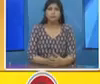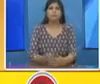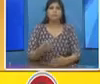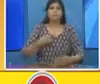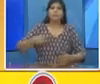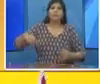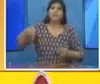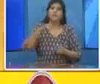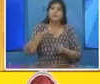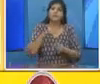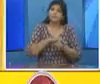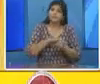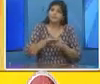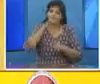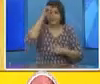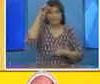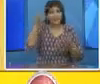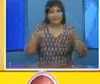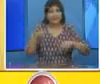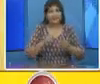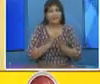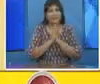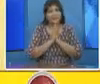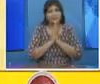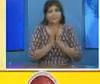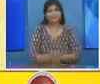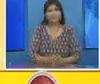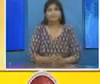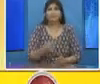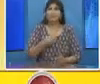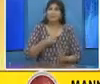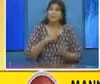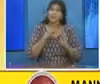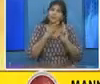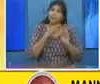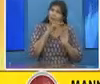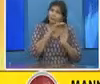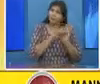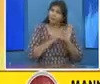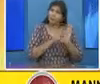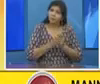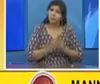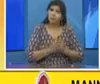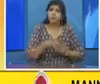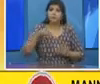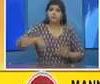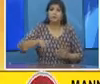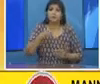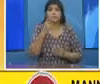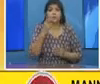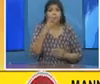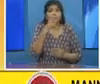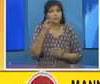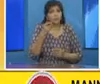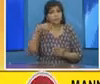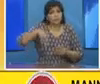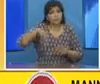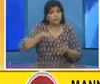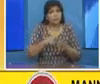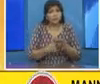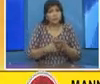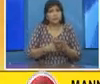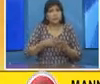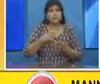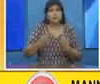मेरे प्यारे देशवासियों, नमस्कार नमस्कार। मन की बात ने वर्ष 2020 में